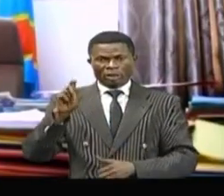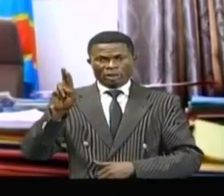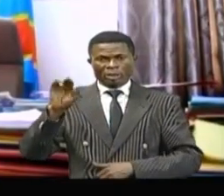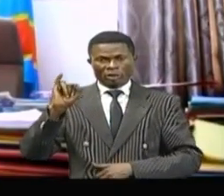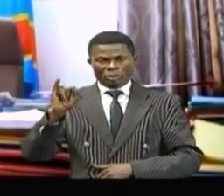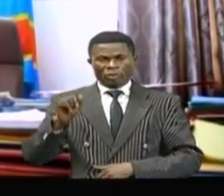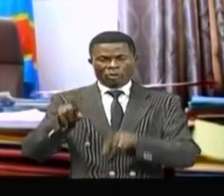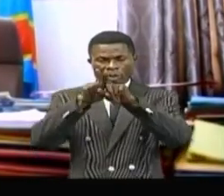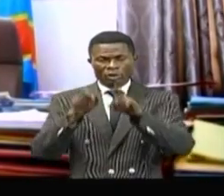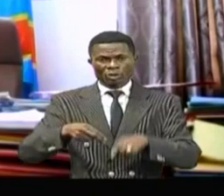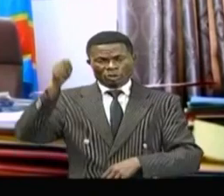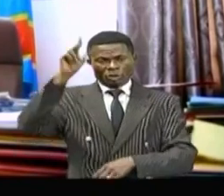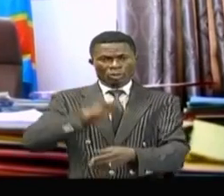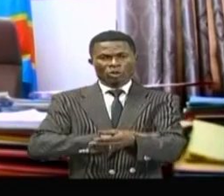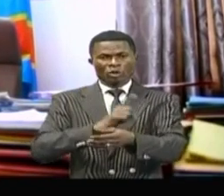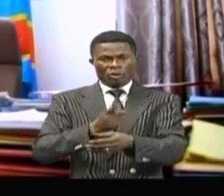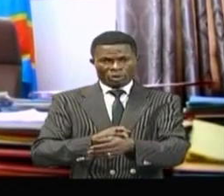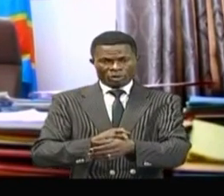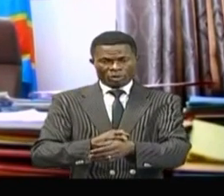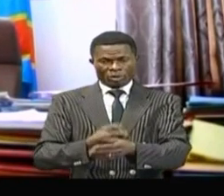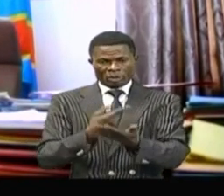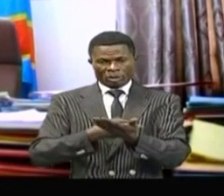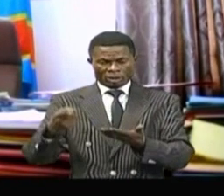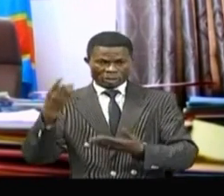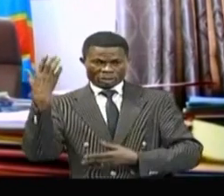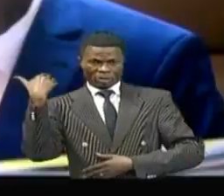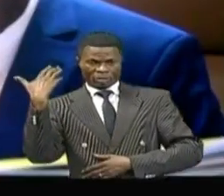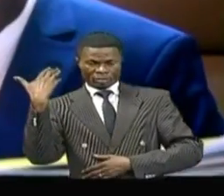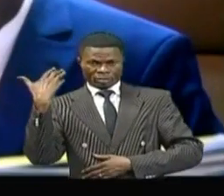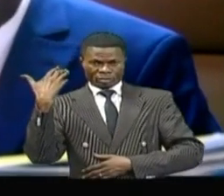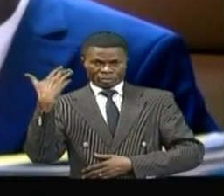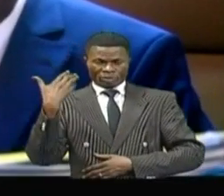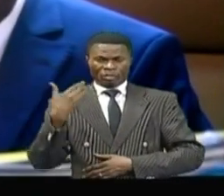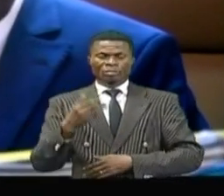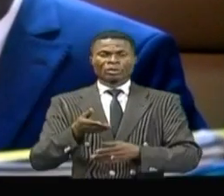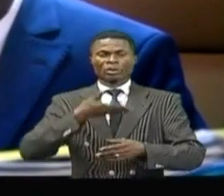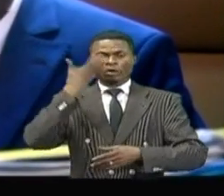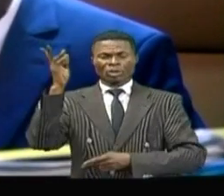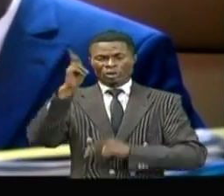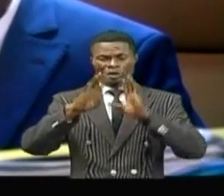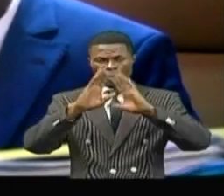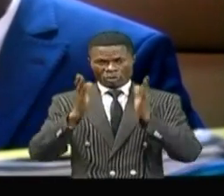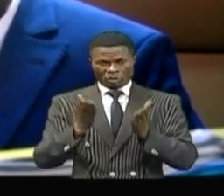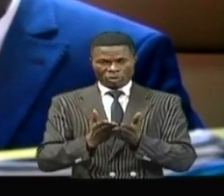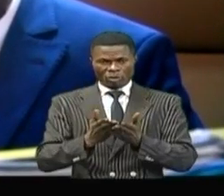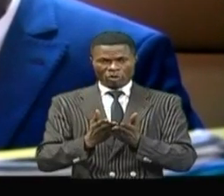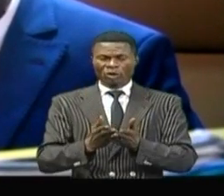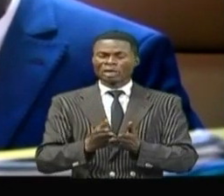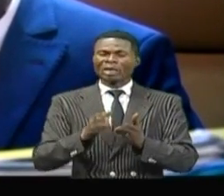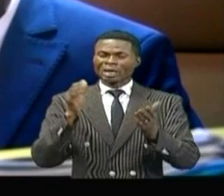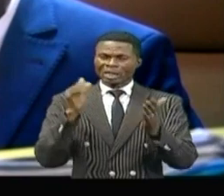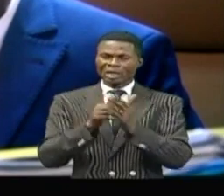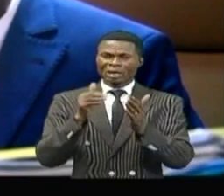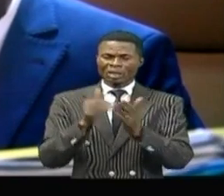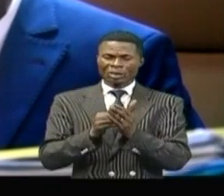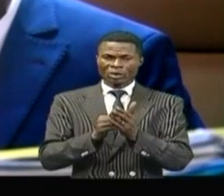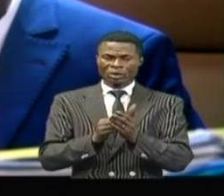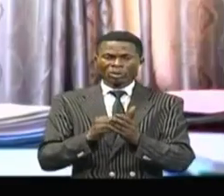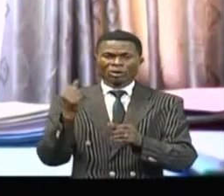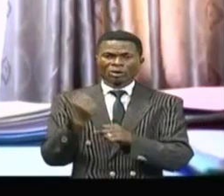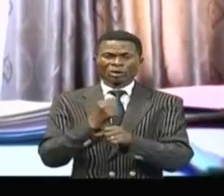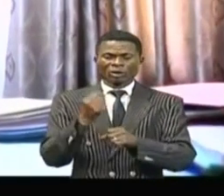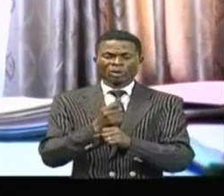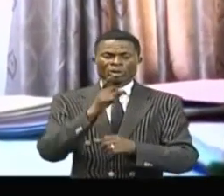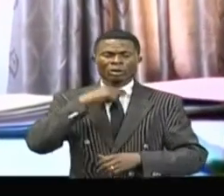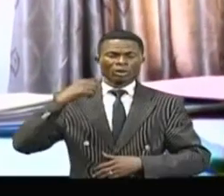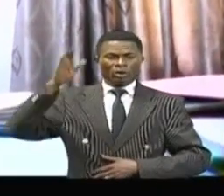le Nord Kivu. Au cours de la semaine qui se termine, l'état d'esprit de la population est resté dominé par la prestation des